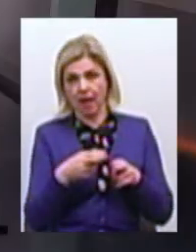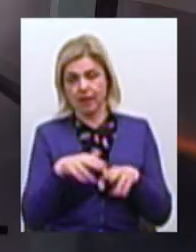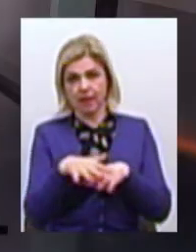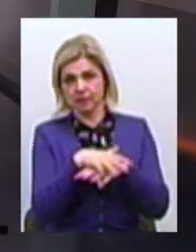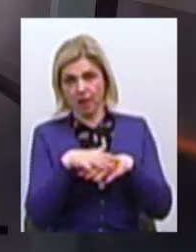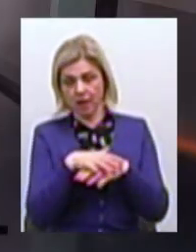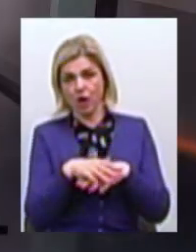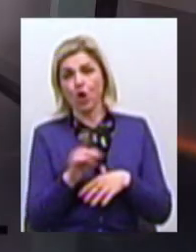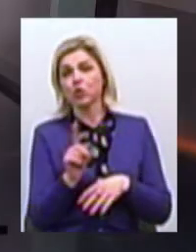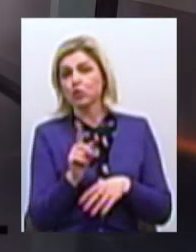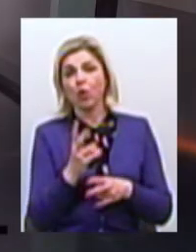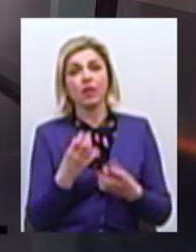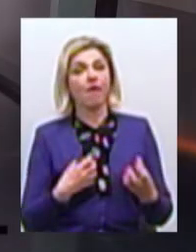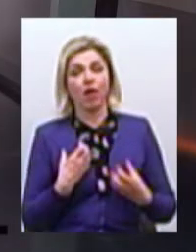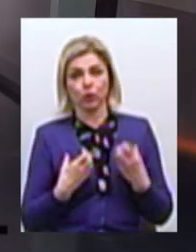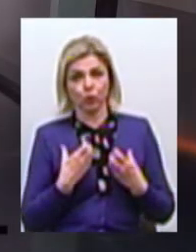не волнует наших